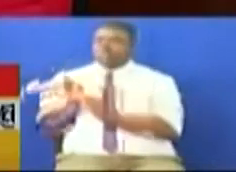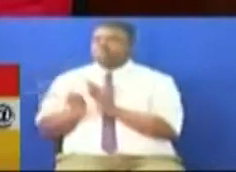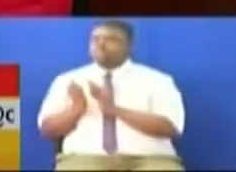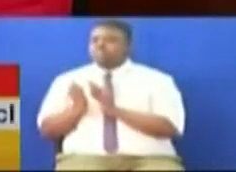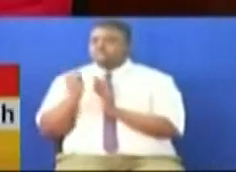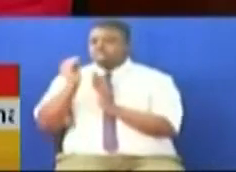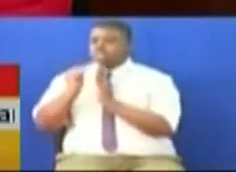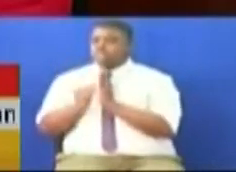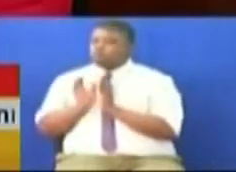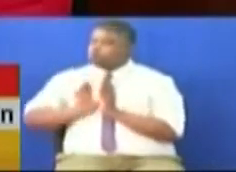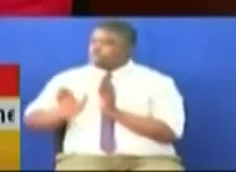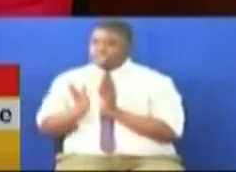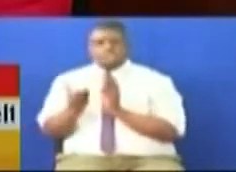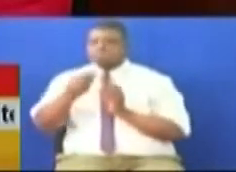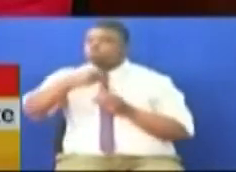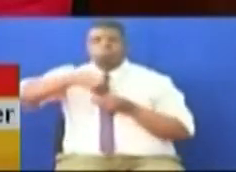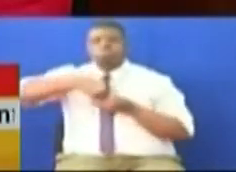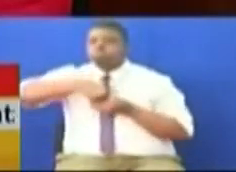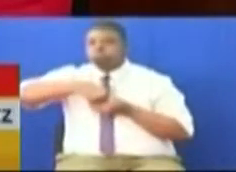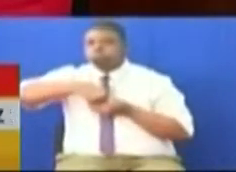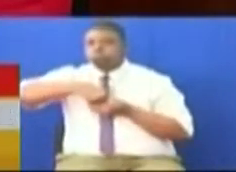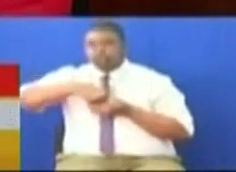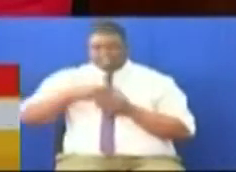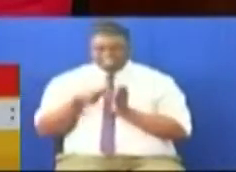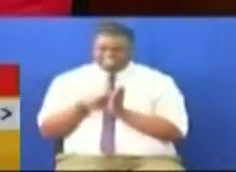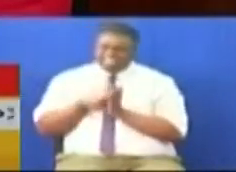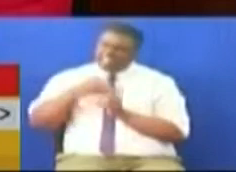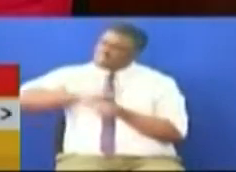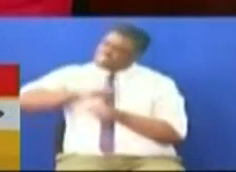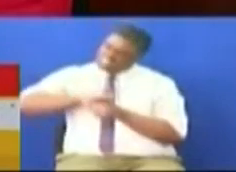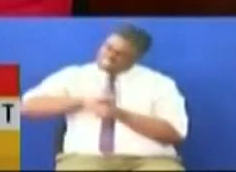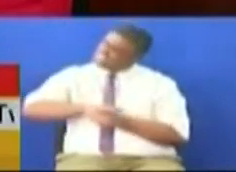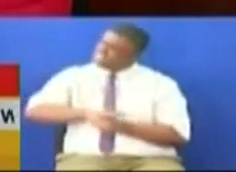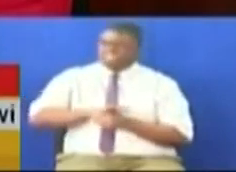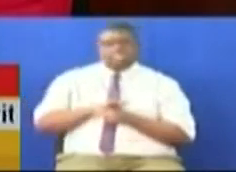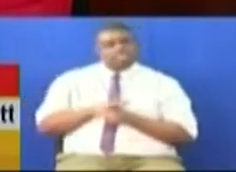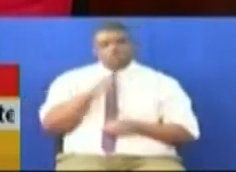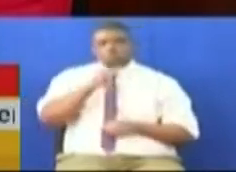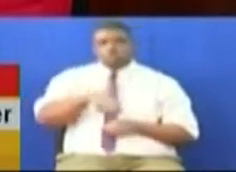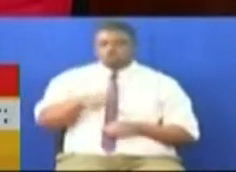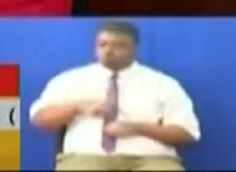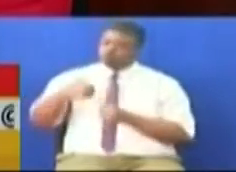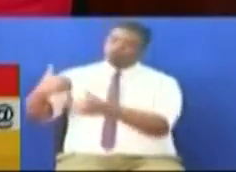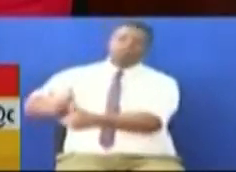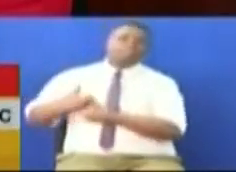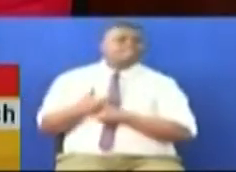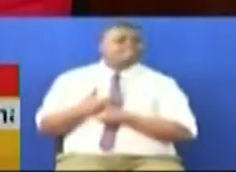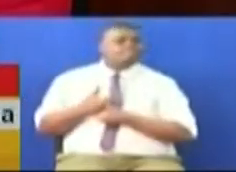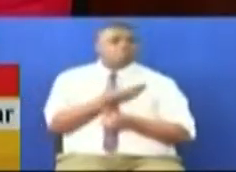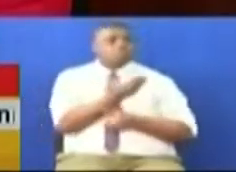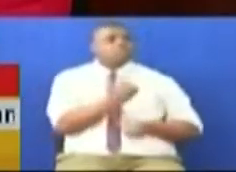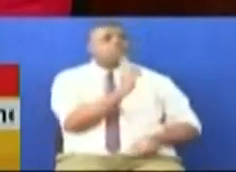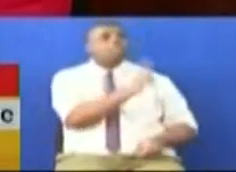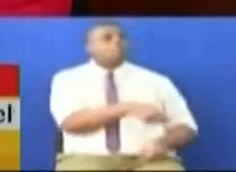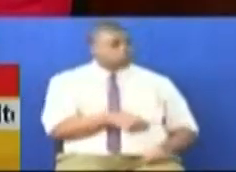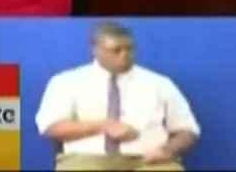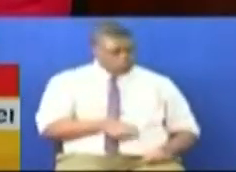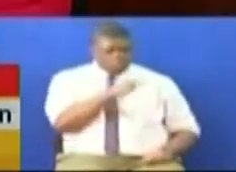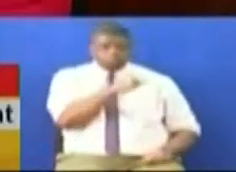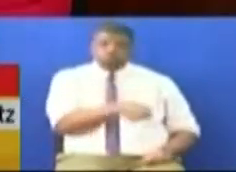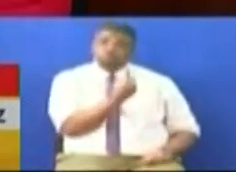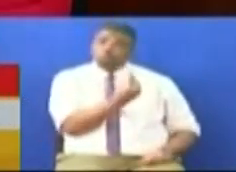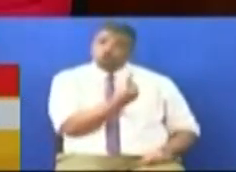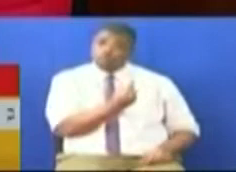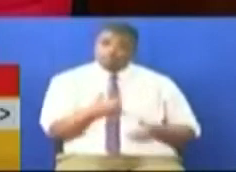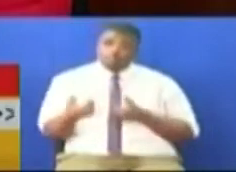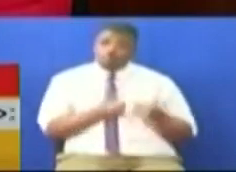zake. Unaona kwamba ni fedha nyingi ambazo zimechukuliwa na watu, lakini watu wengine wapo. Unaambiwa mmoja ya wanaisa